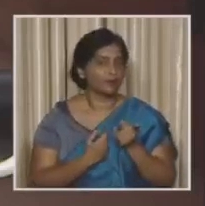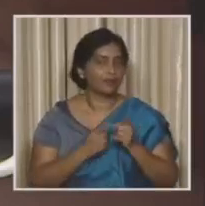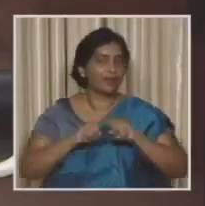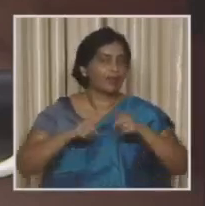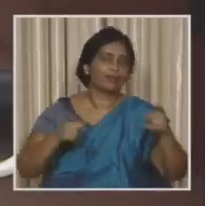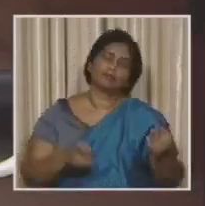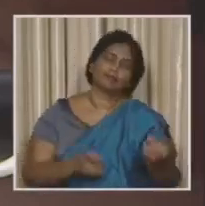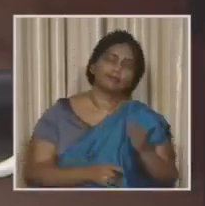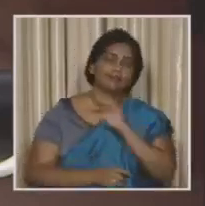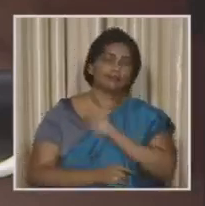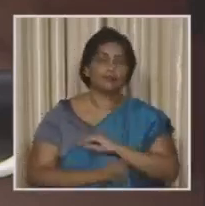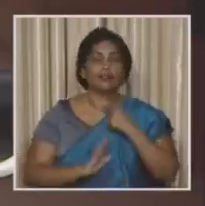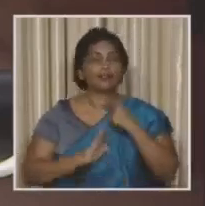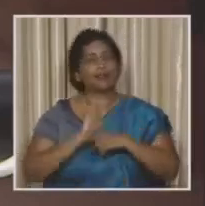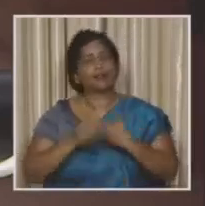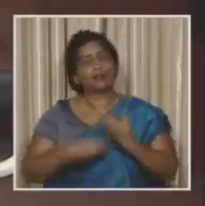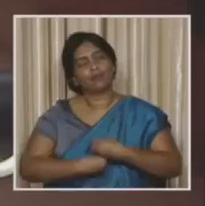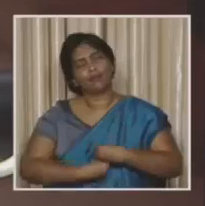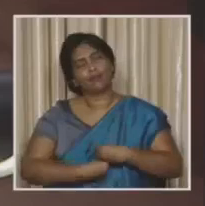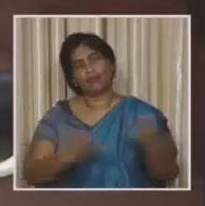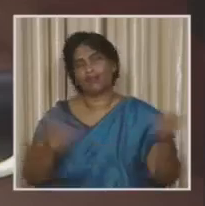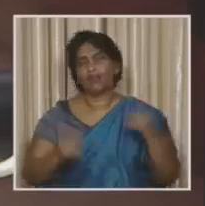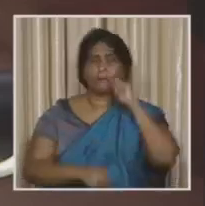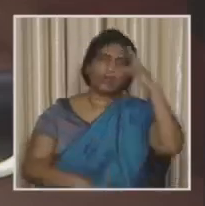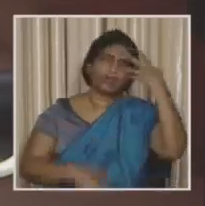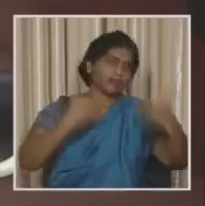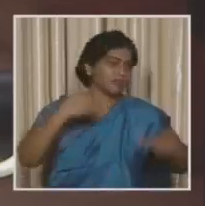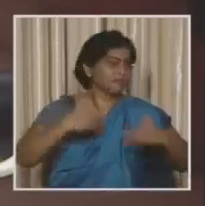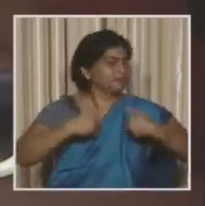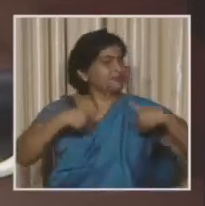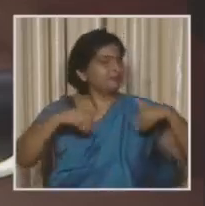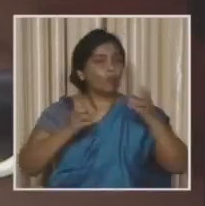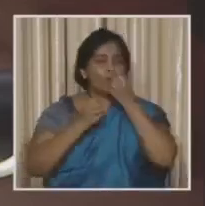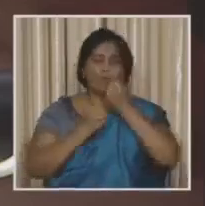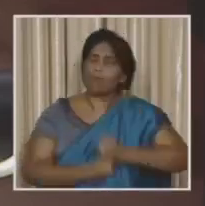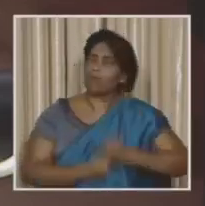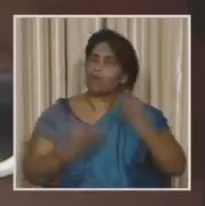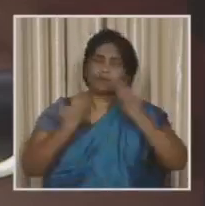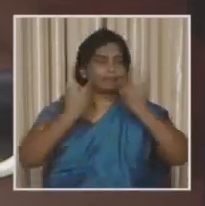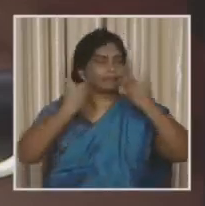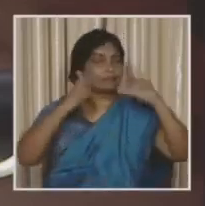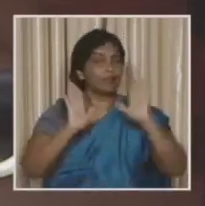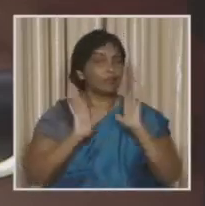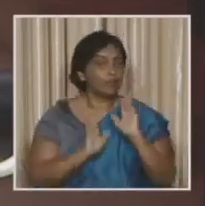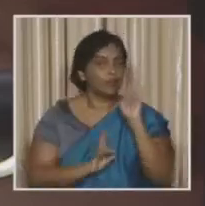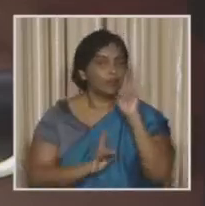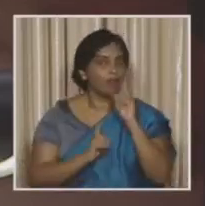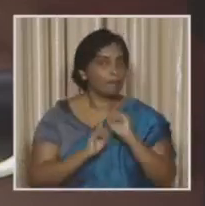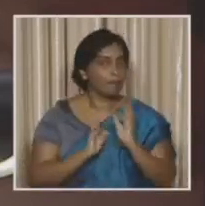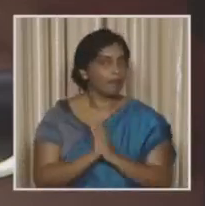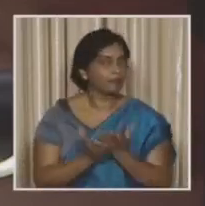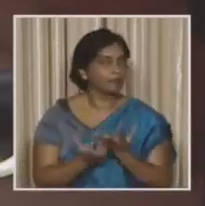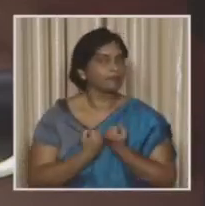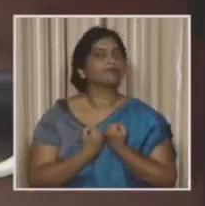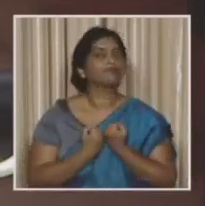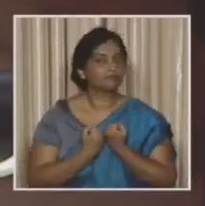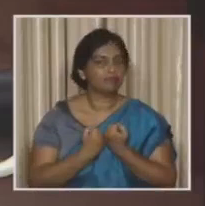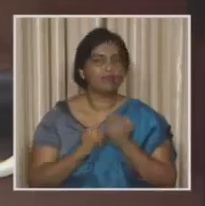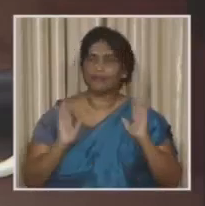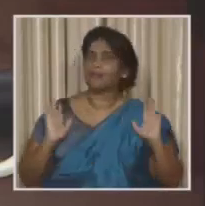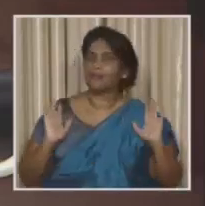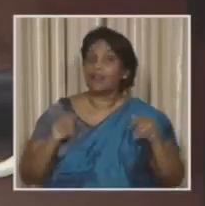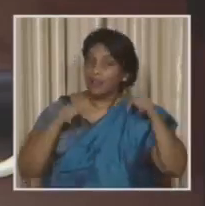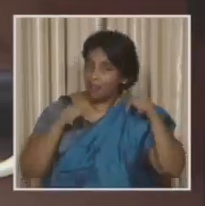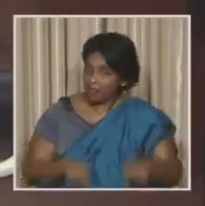ඔක්කොම දරාගන්නේ මොකටද? රට ඕන දෙයක්. මිනිස්සු මැරෙනවා ඕන දෙයක්. බෝම්බ පිපිරුවා ඕන දෙයක්. හැබැයි රනිල්ට ඕන අගමැතිකම. ඔච්චරයි.